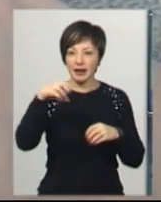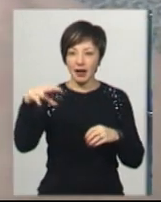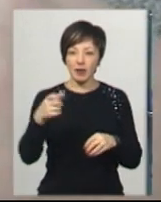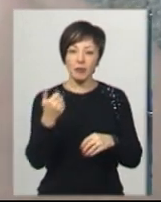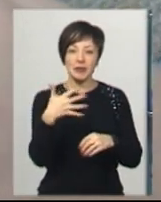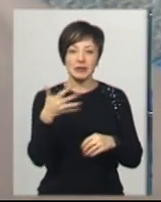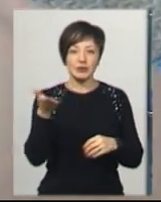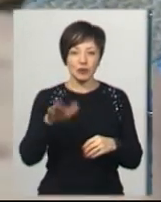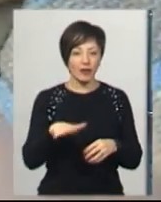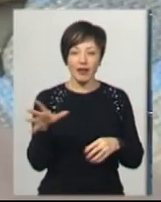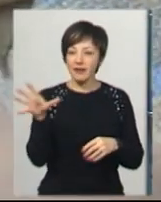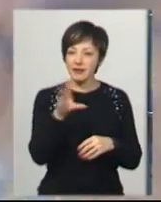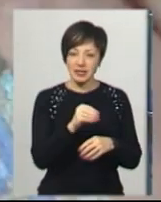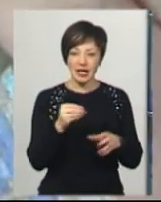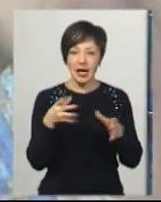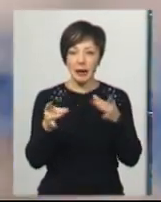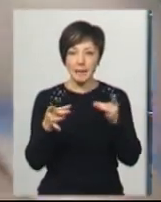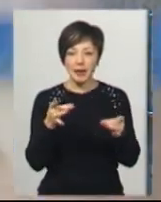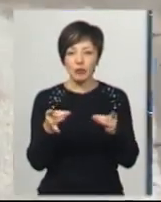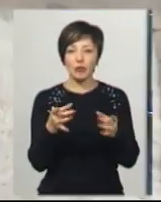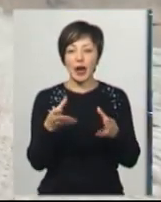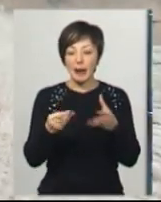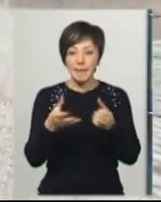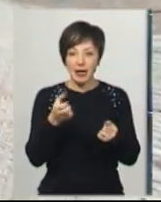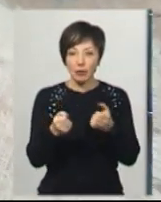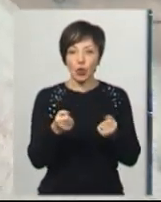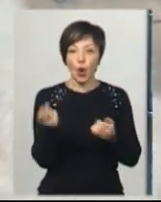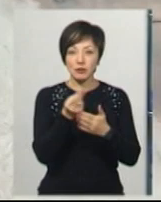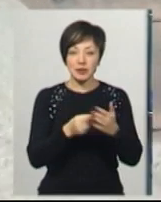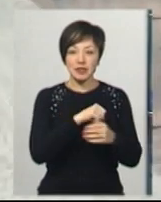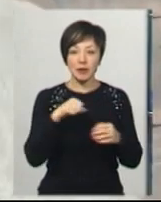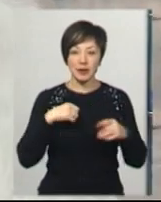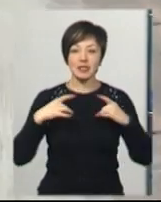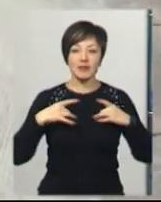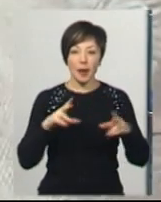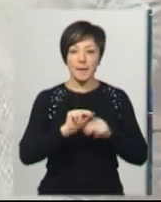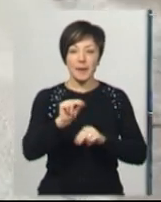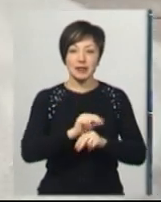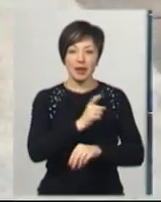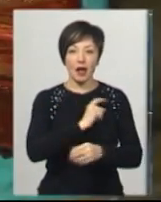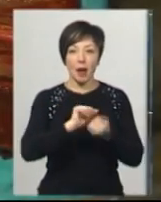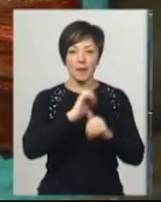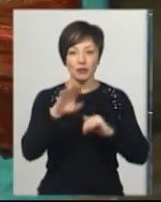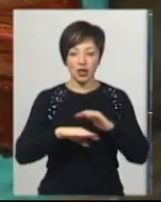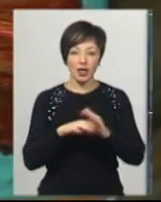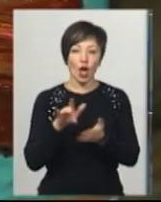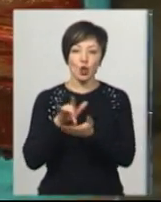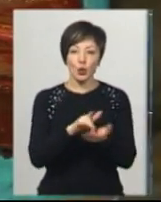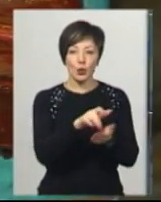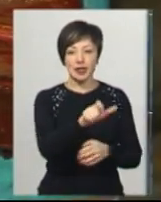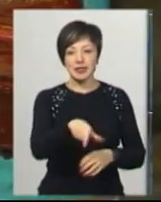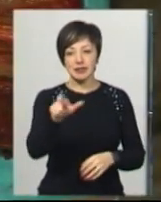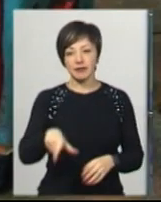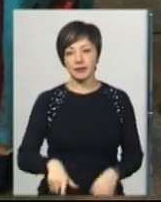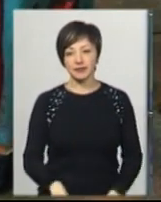півсотні. Кажуть, не всі ліхтарики ліпитимуть і розфарбовуватимуть самі. На свята збираються проводити майстер-класи для кам'янчан та туристів. Світлана